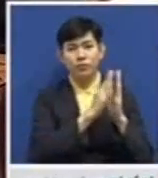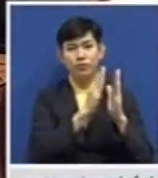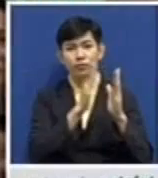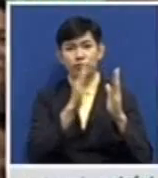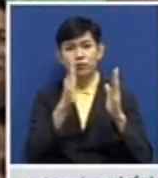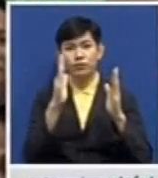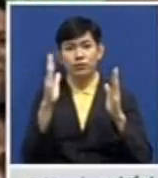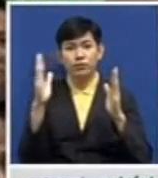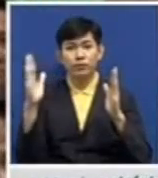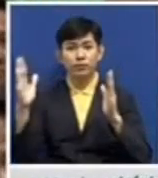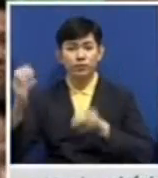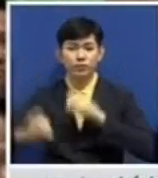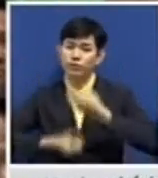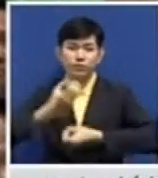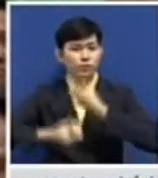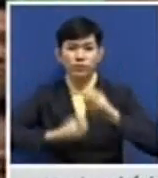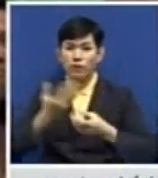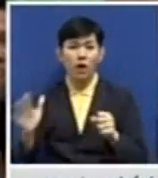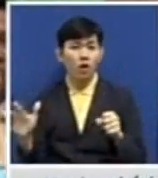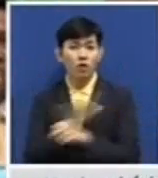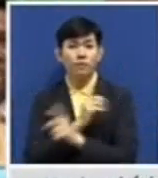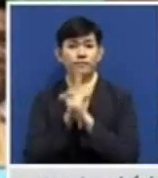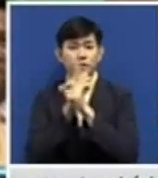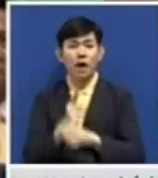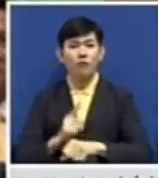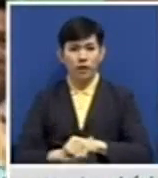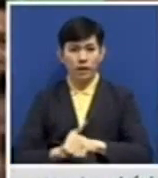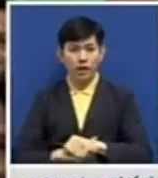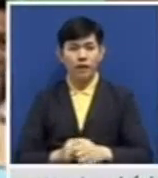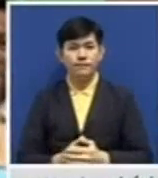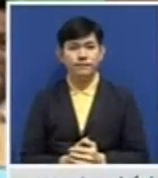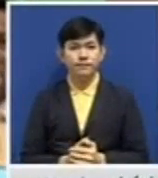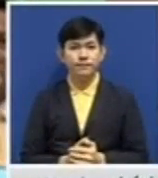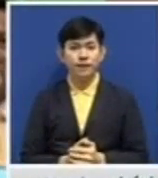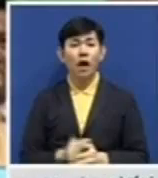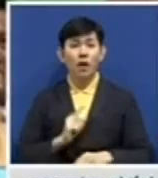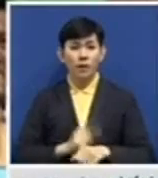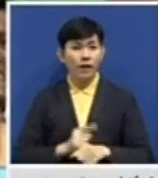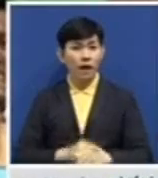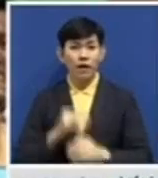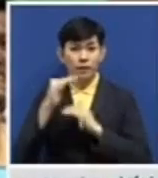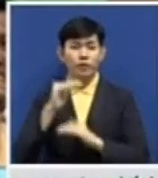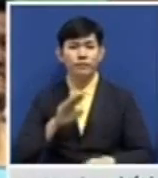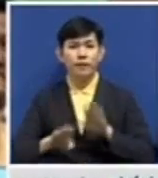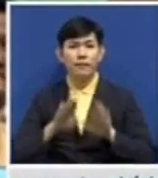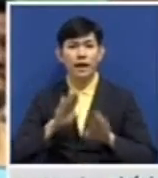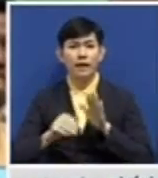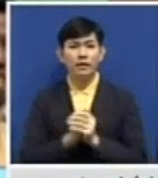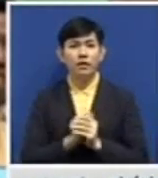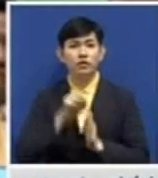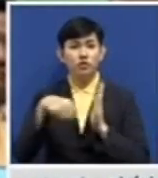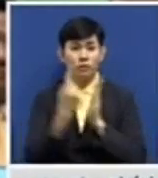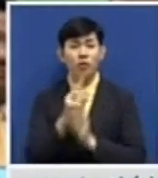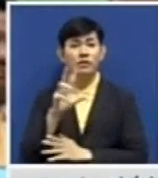าจะมีผู้อภิปรายครบตามกำหนดระยะเวลาเราจะใช้ระยะเวลากำหนดทั้งสิ้นประมาณ30ชั่วโม